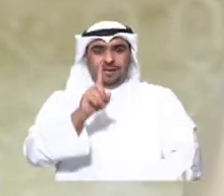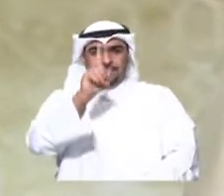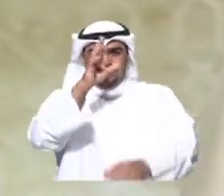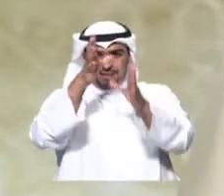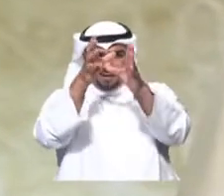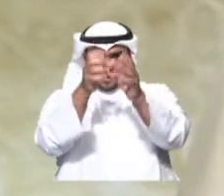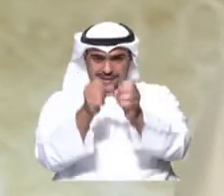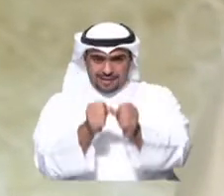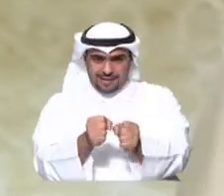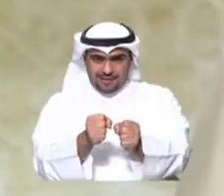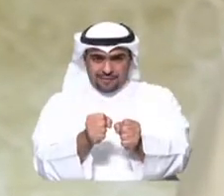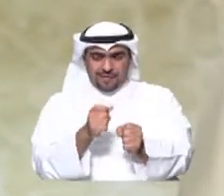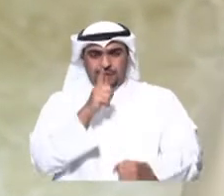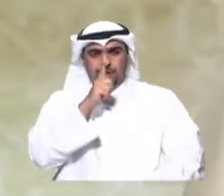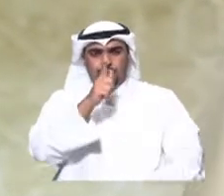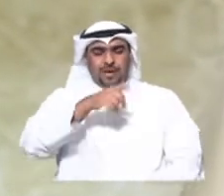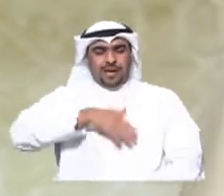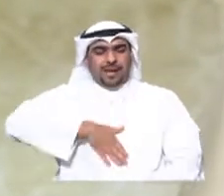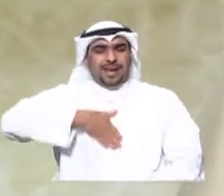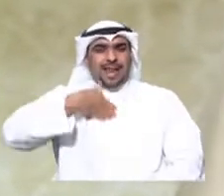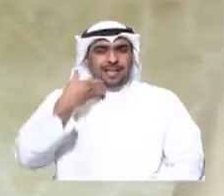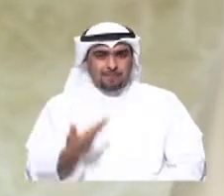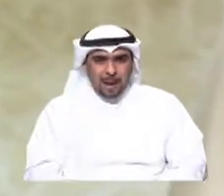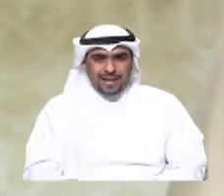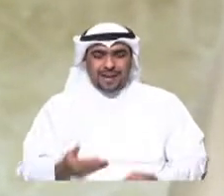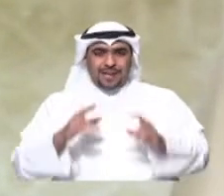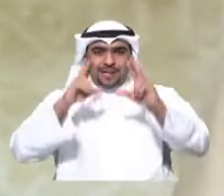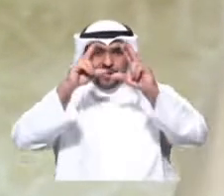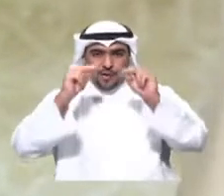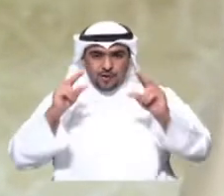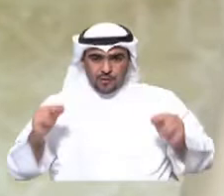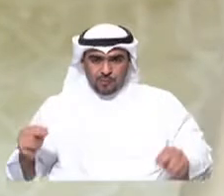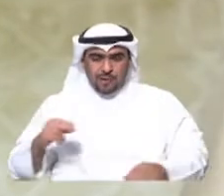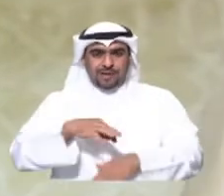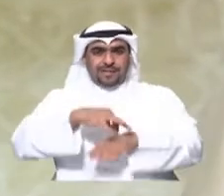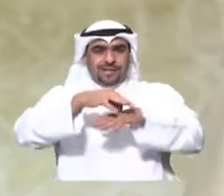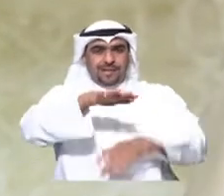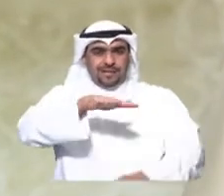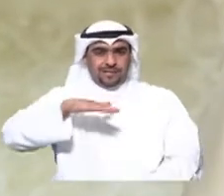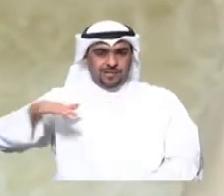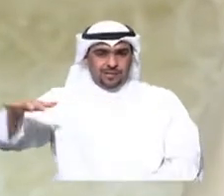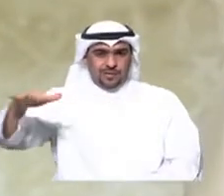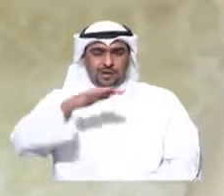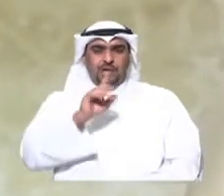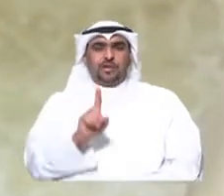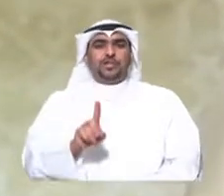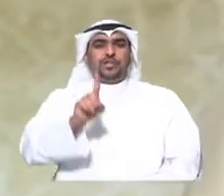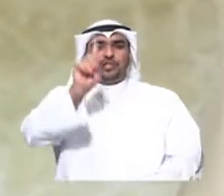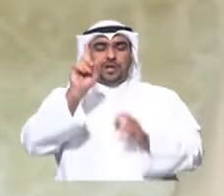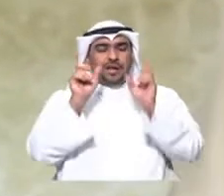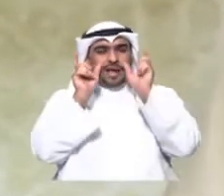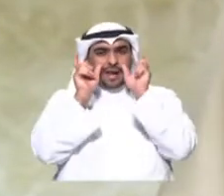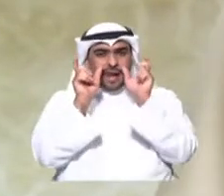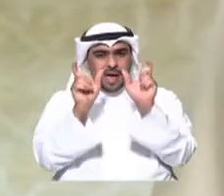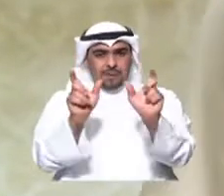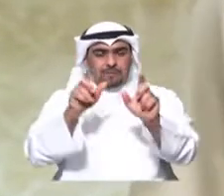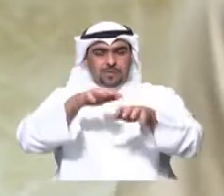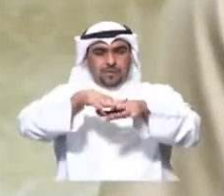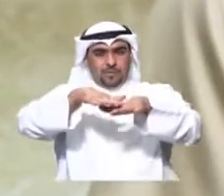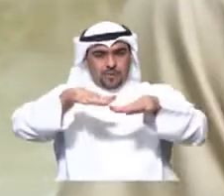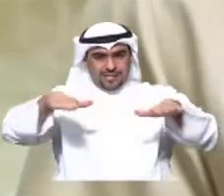وتمنياتهما للبنان الشقيق وشعبه إن شاء الله المزيد من الأمن والاستقرار والأمان